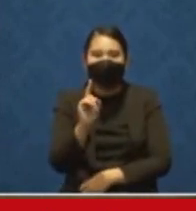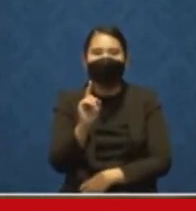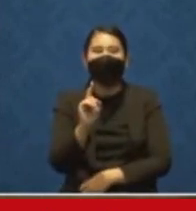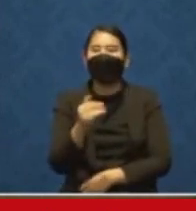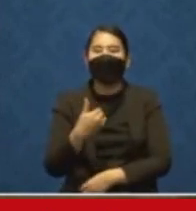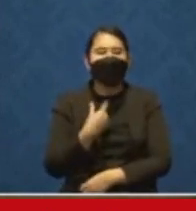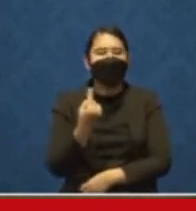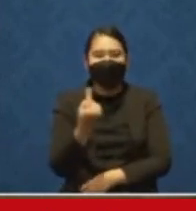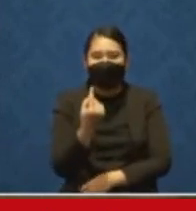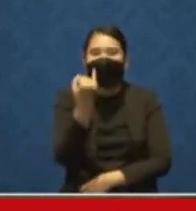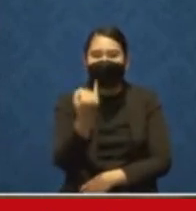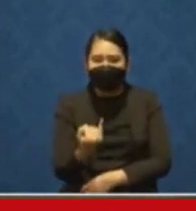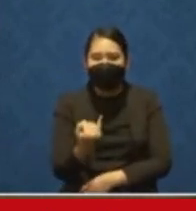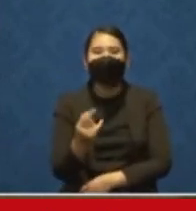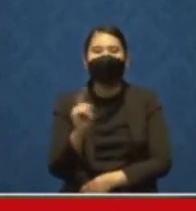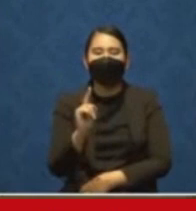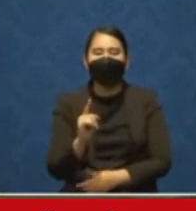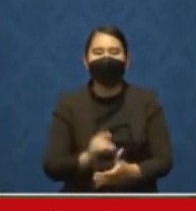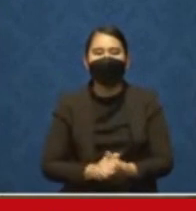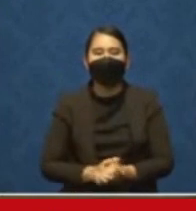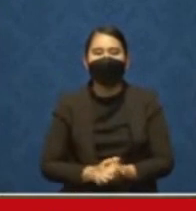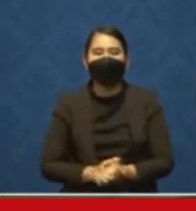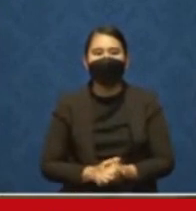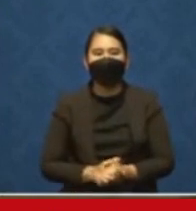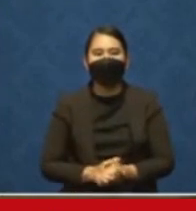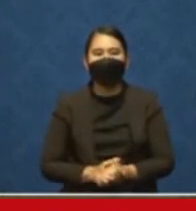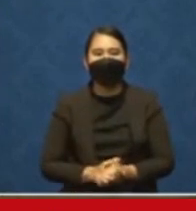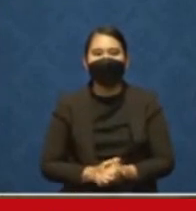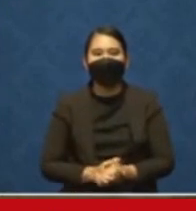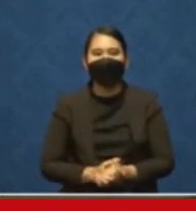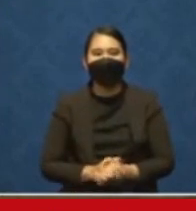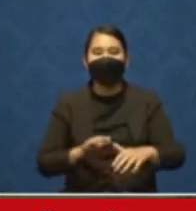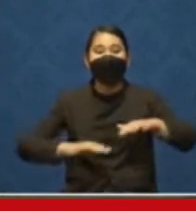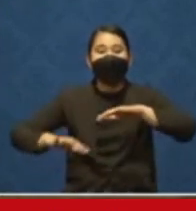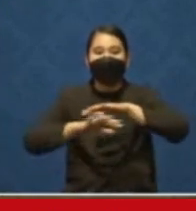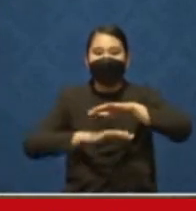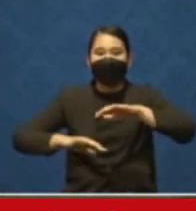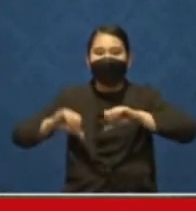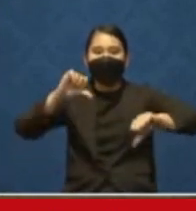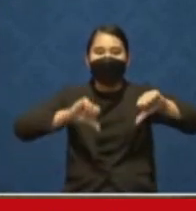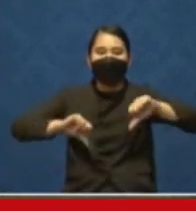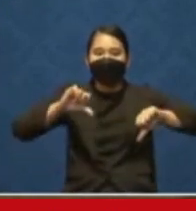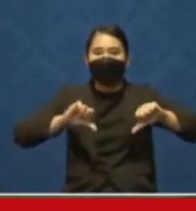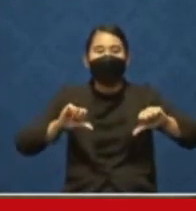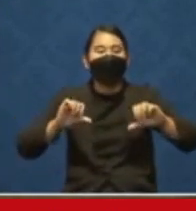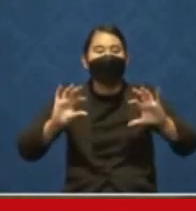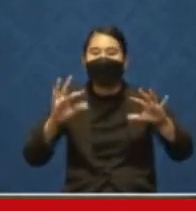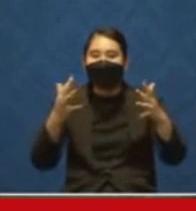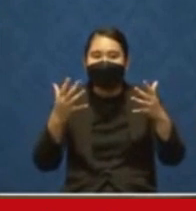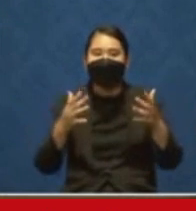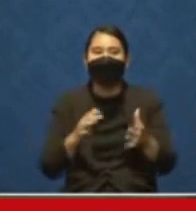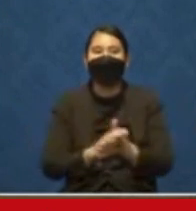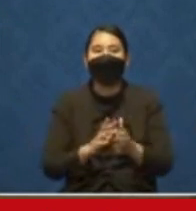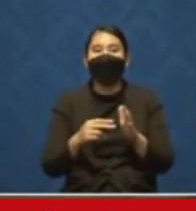เราก็บอกจะหล่อตลอดว่าที่แพ้เขาที่จะแพ้เขาวันนี้ที่เป็นเรื่องราวใหญ่โตวันนี้มีจุดเดียวที่แพ้